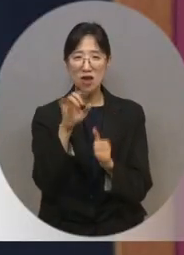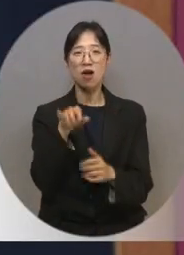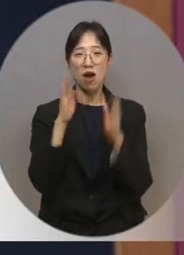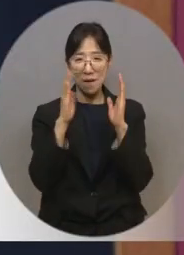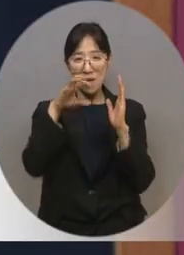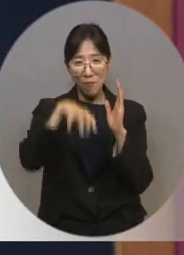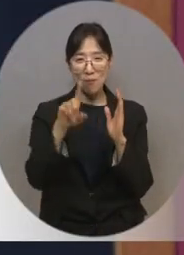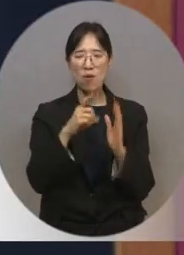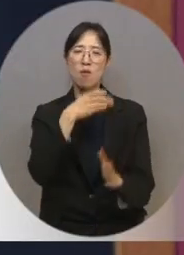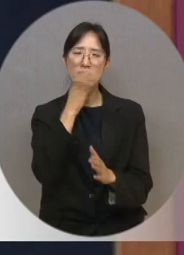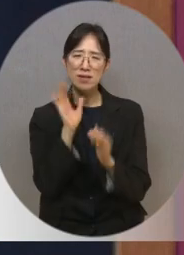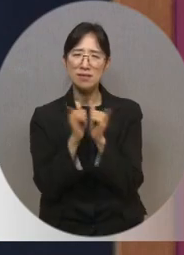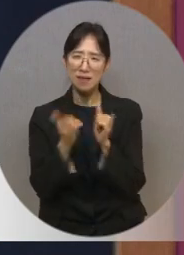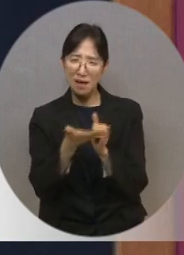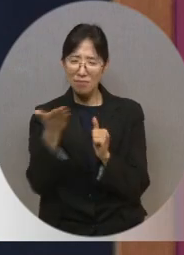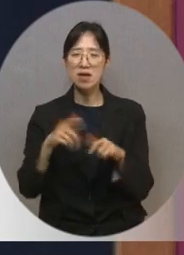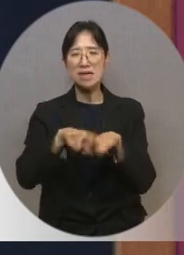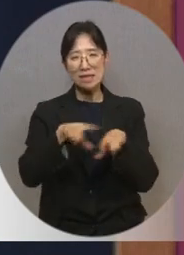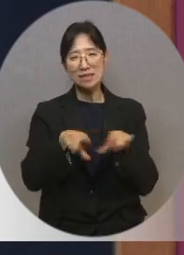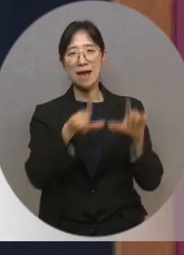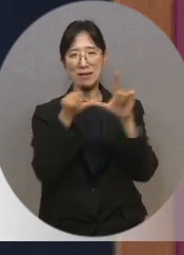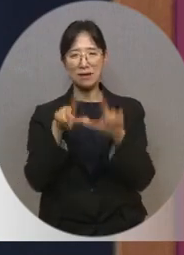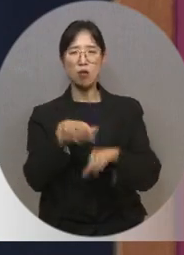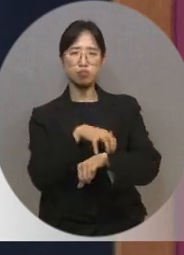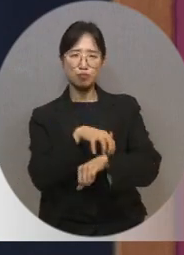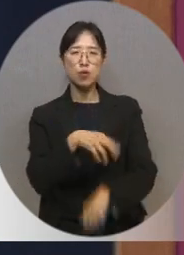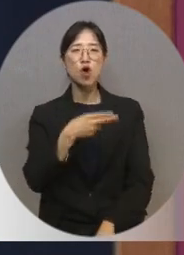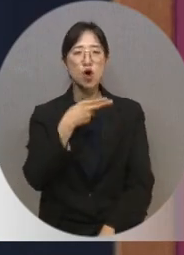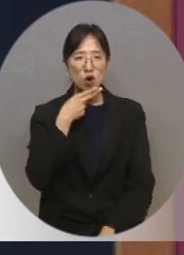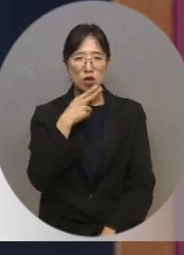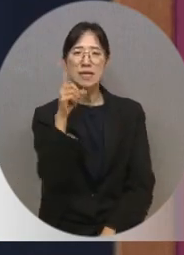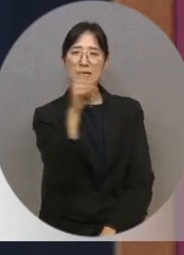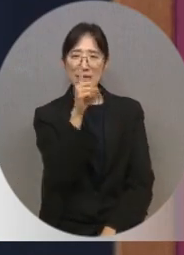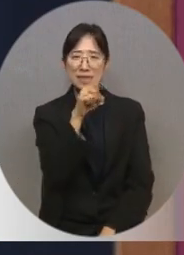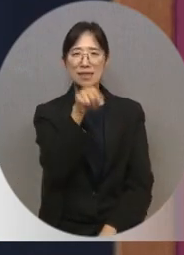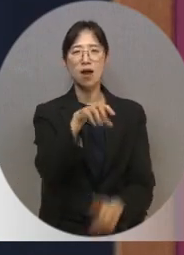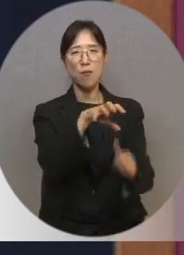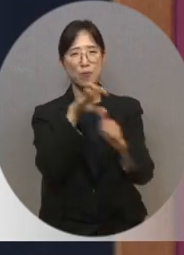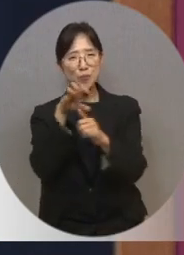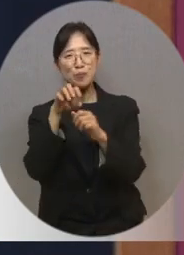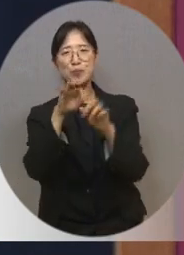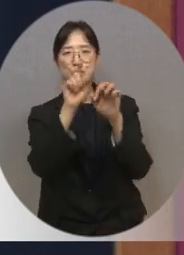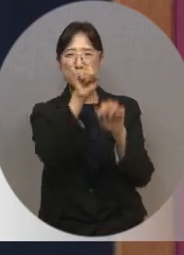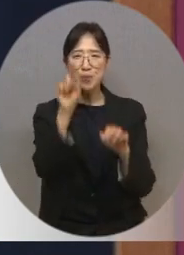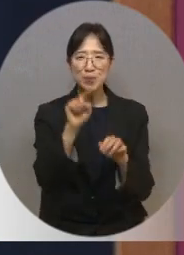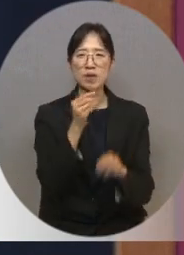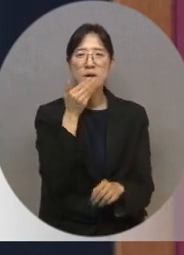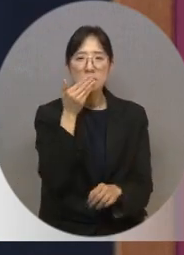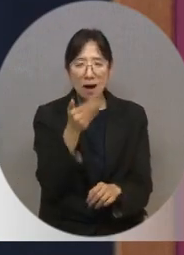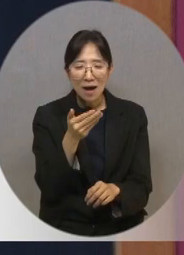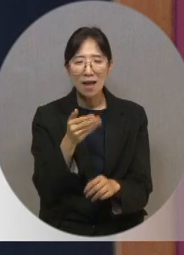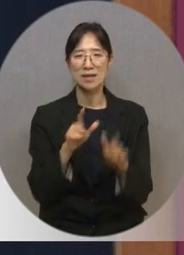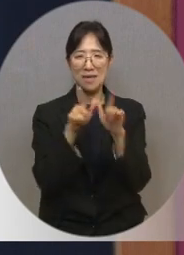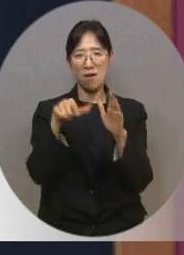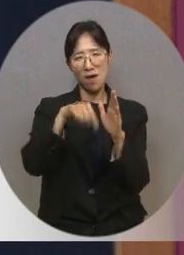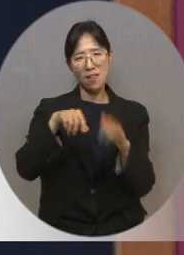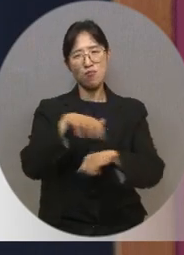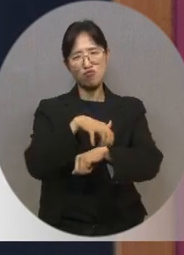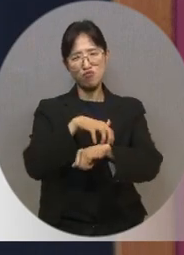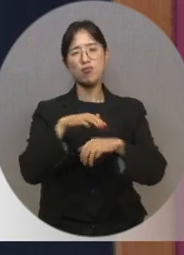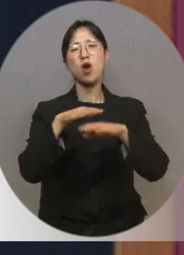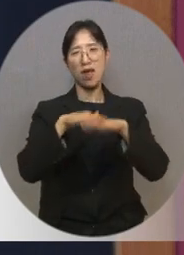세대가 일상에서 불편함이 없이 디지털 인프라를 사용할 수 있도록 생활 속 불편